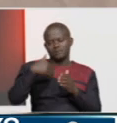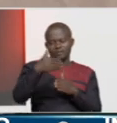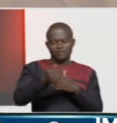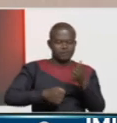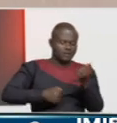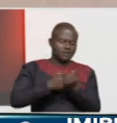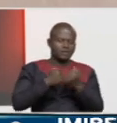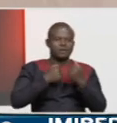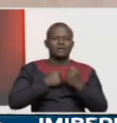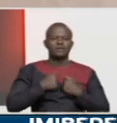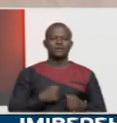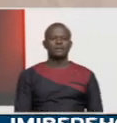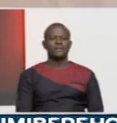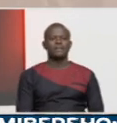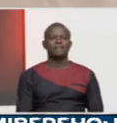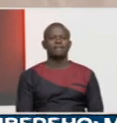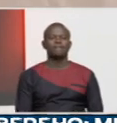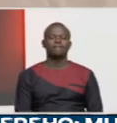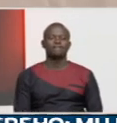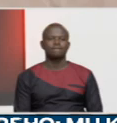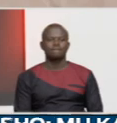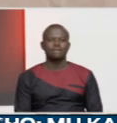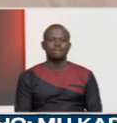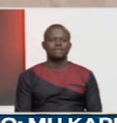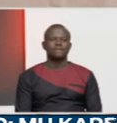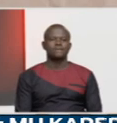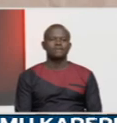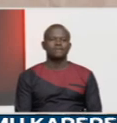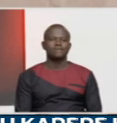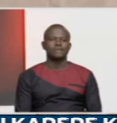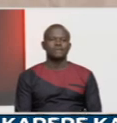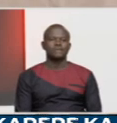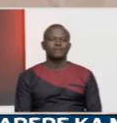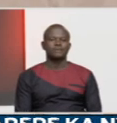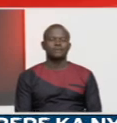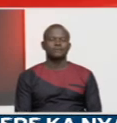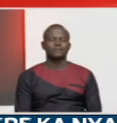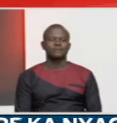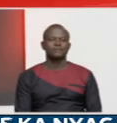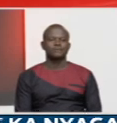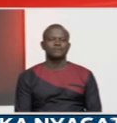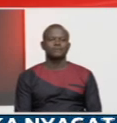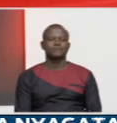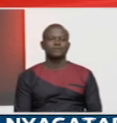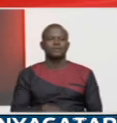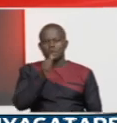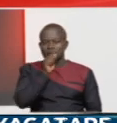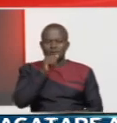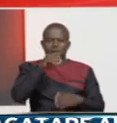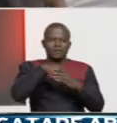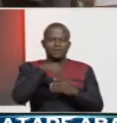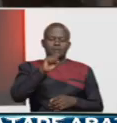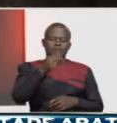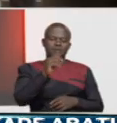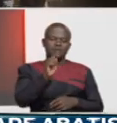u Rwanda. China will continue to provide the support to Rwanda. Umunyamabanga uhora muri Ministeri ya Siporo Shema